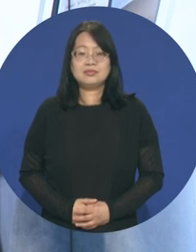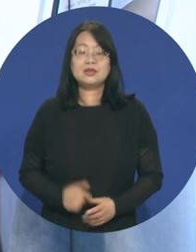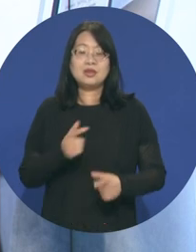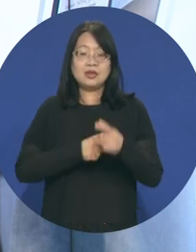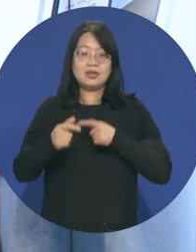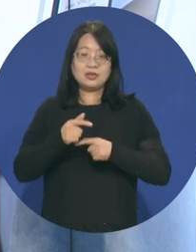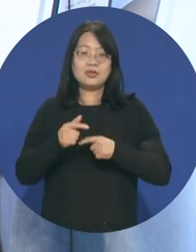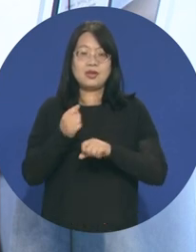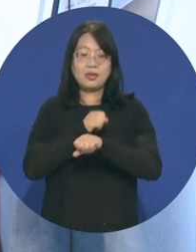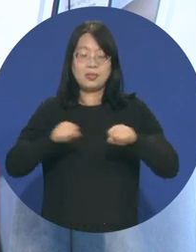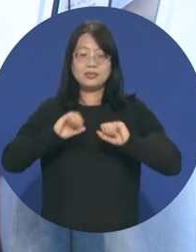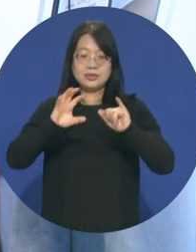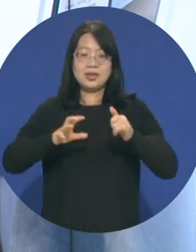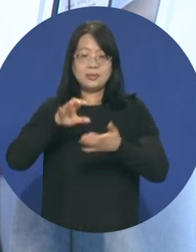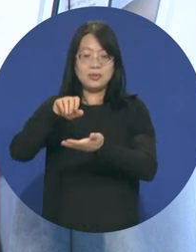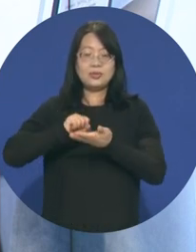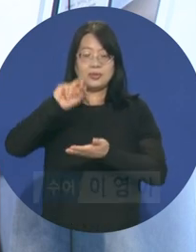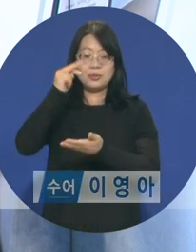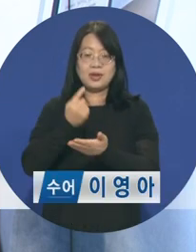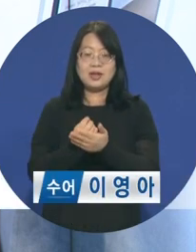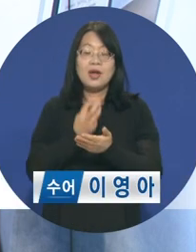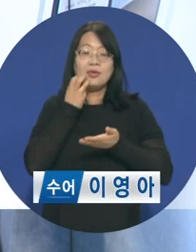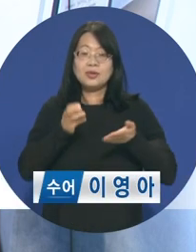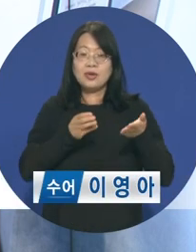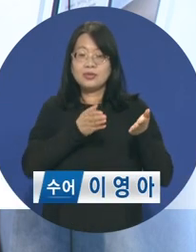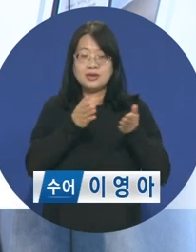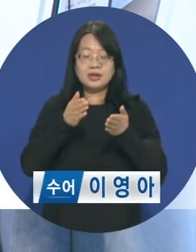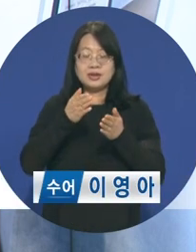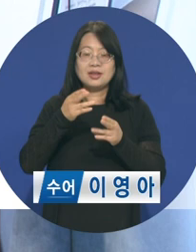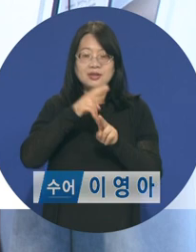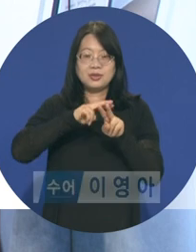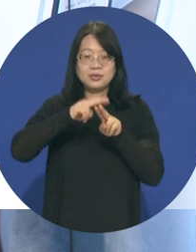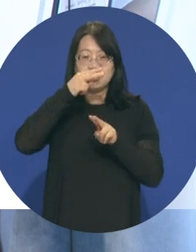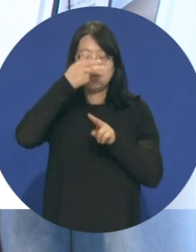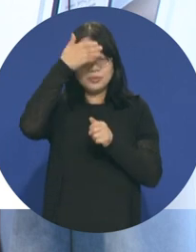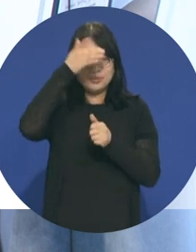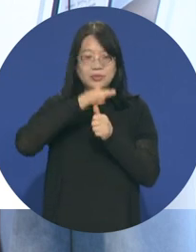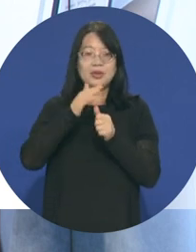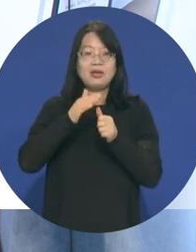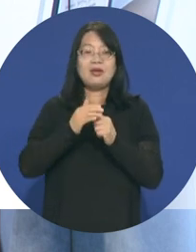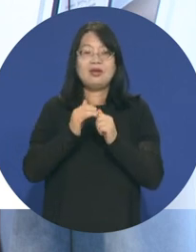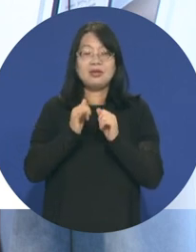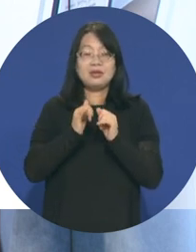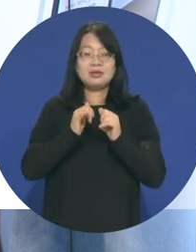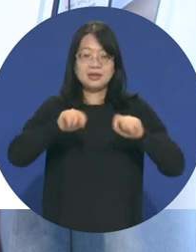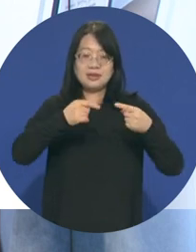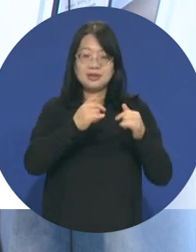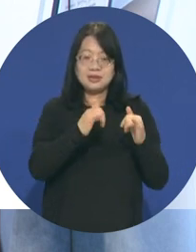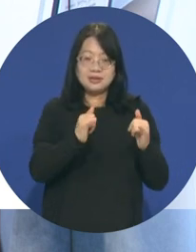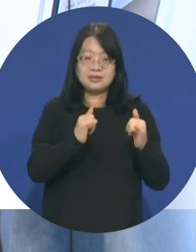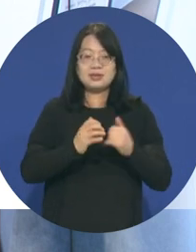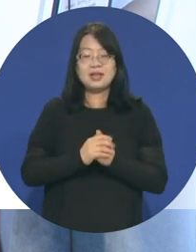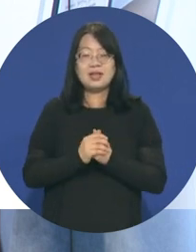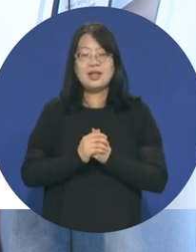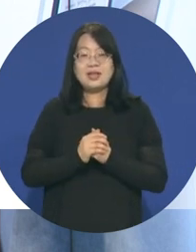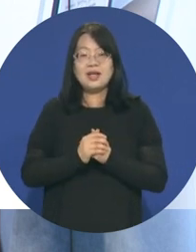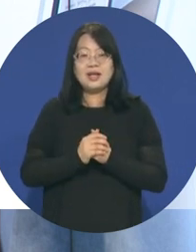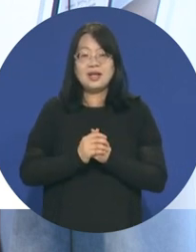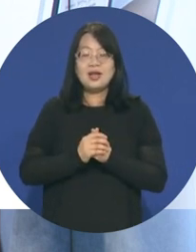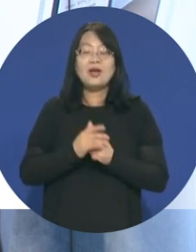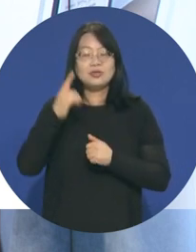더 넓은 세상을 품고 돌아온 경기 청소년 사다리 참여자들이 한 달간의 경험과 추억을 나누는 성과 공유를